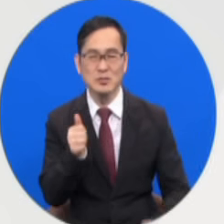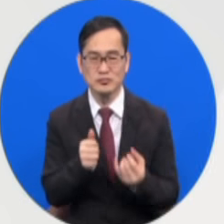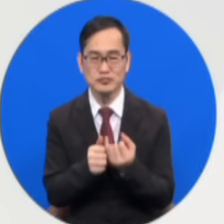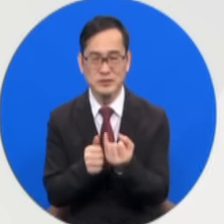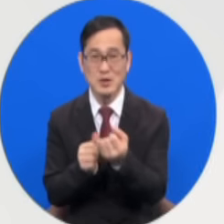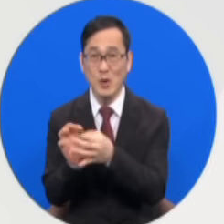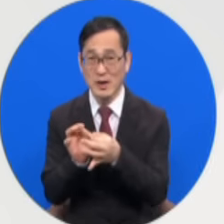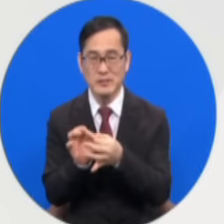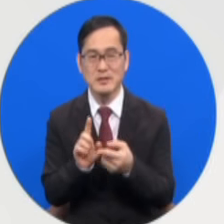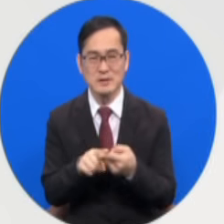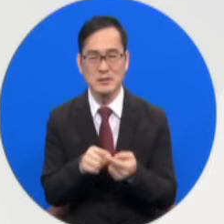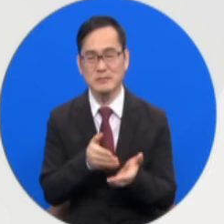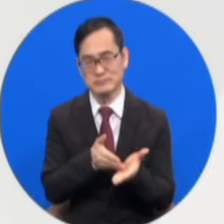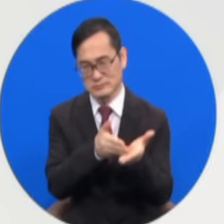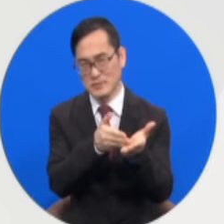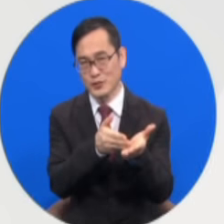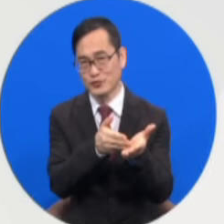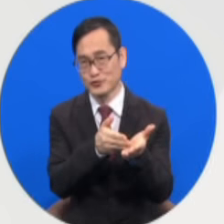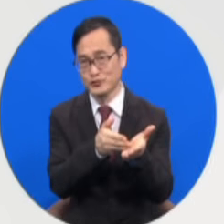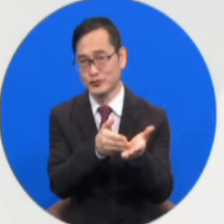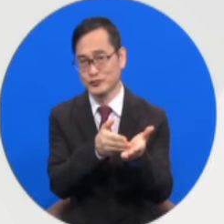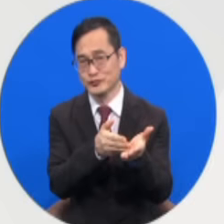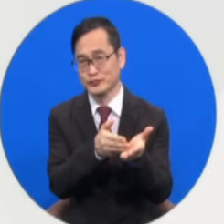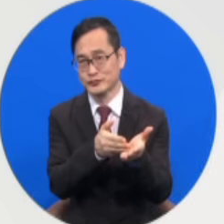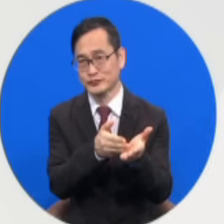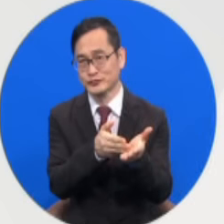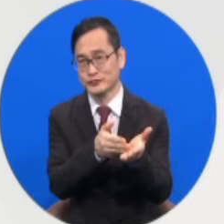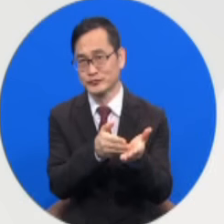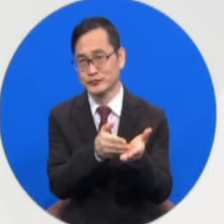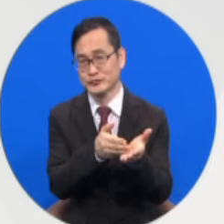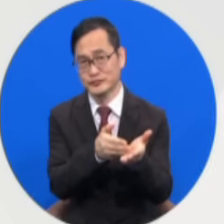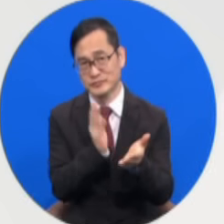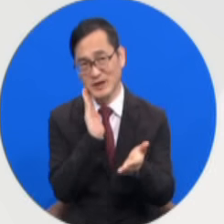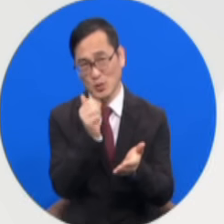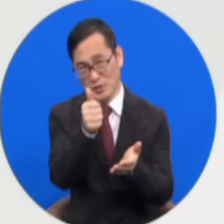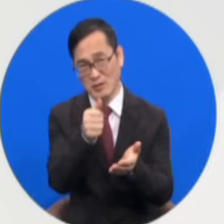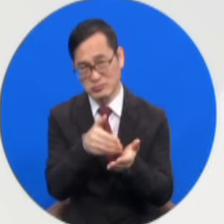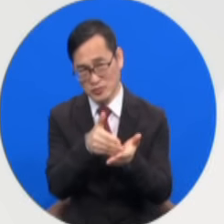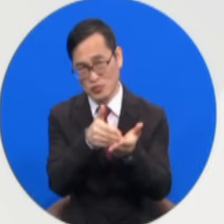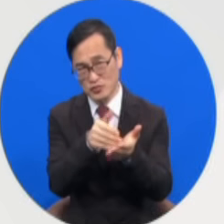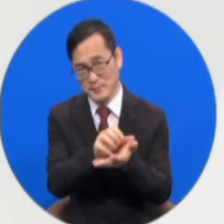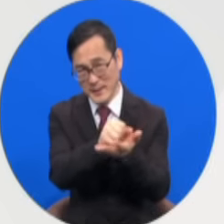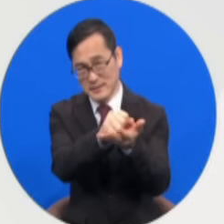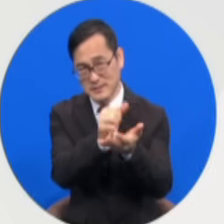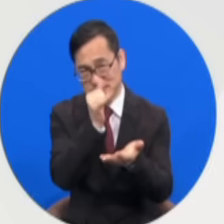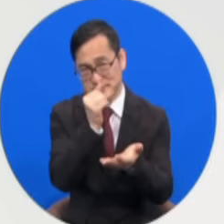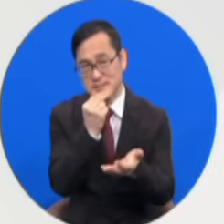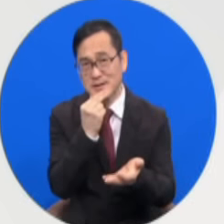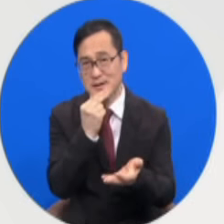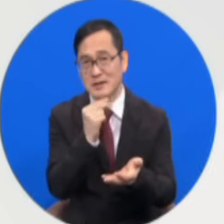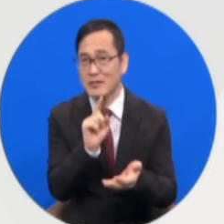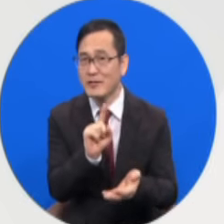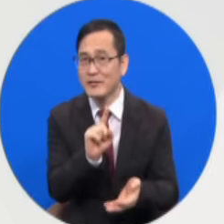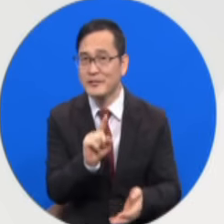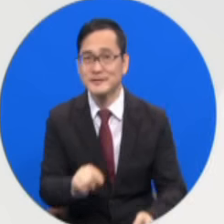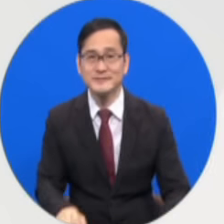자리에서도 뭐 정면으로 요구할 걸로 예상돼요 대통령께서 받아들이느냐 많느냐 여부가 남은